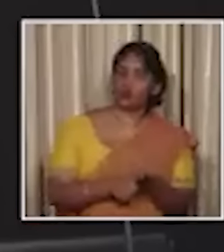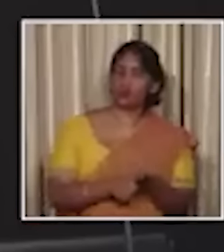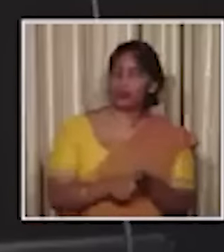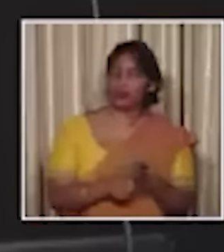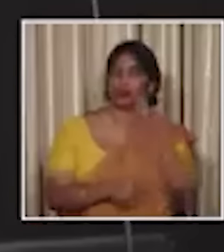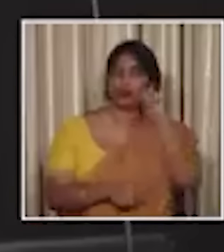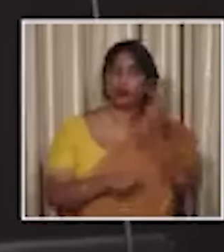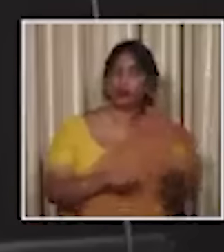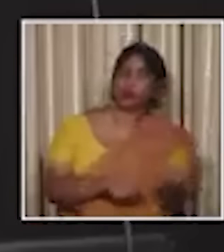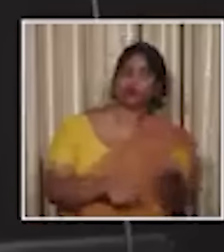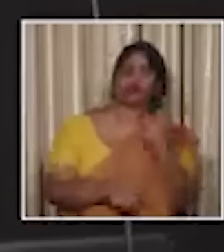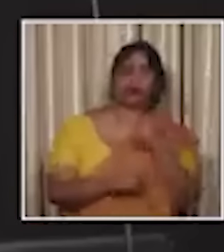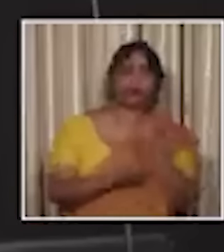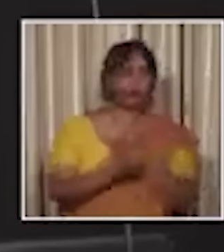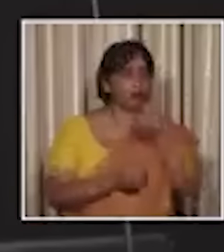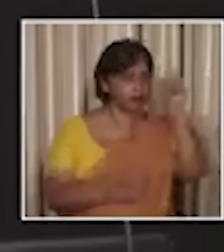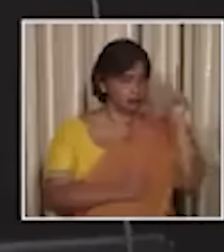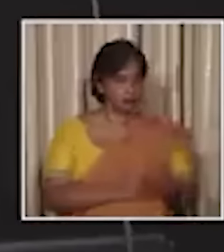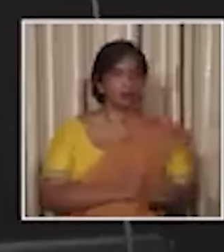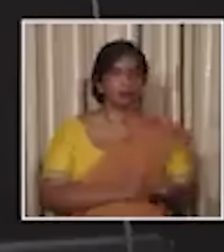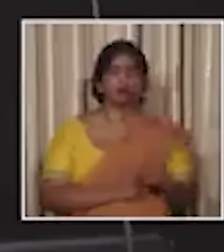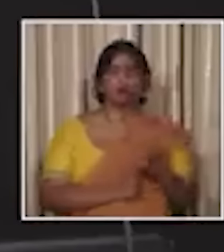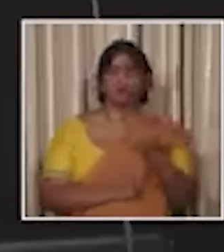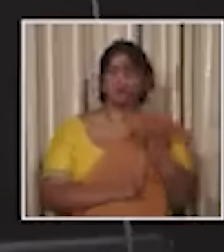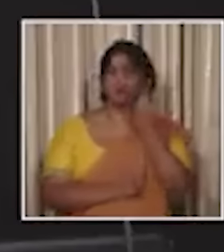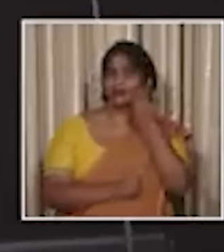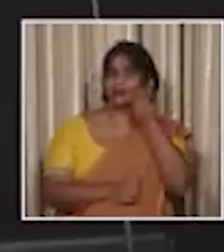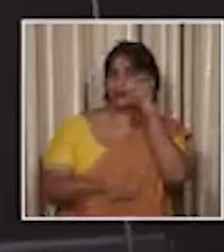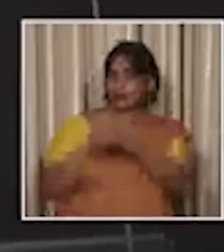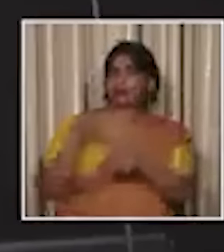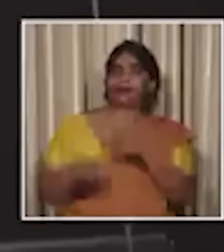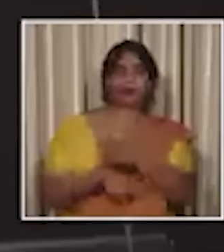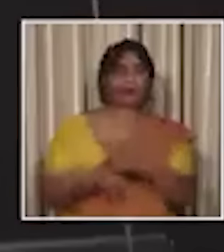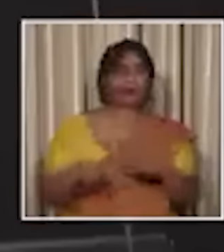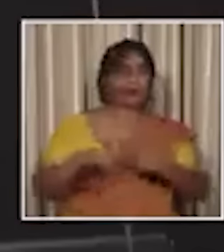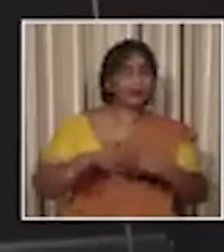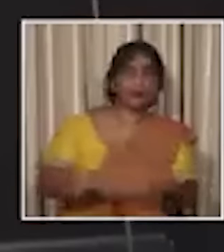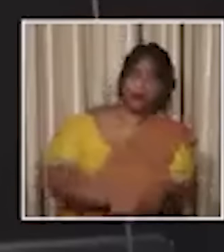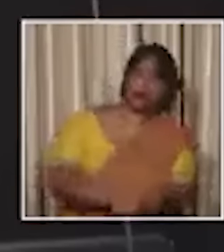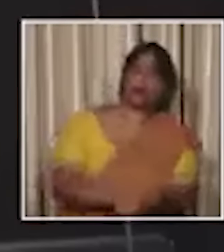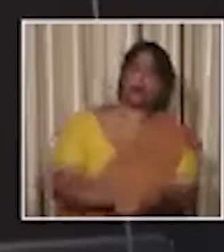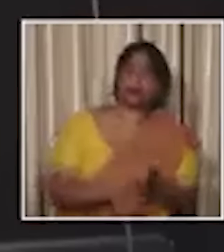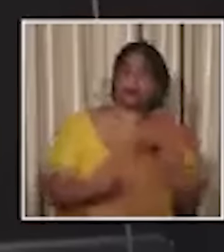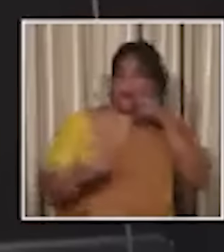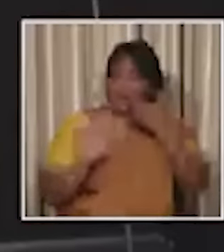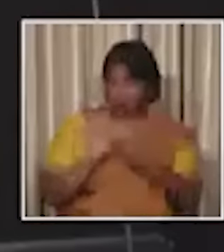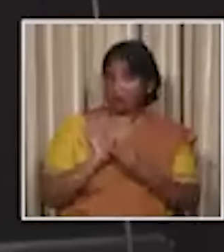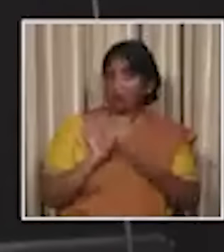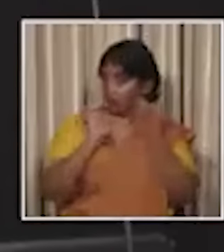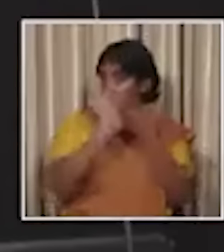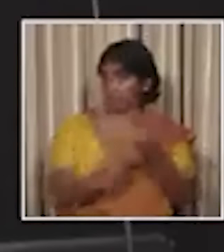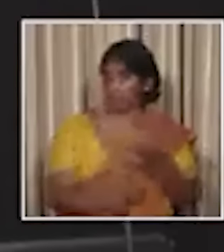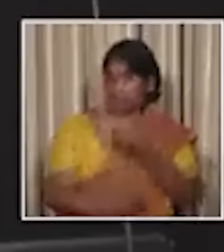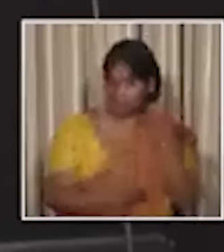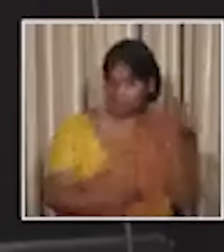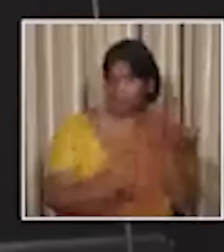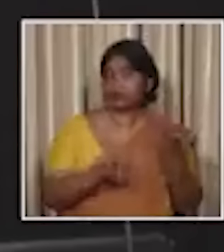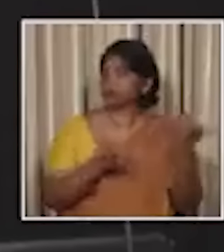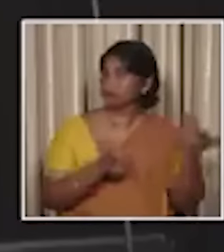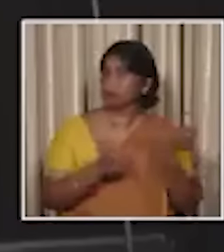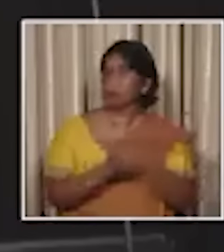போலீஸ் உத்தியோகத்தர் சாதாரண பொதுமகனை வாளால் வெட்டுகிறார். வேலியே யாழ்ப்பாணத்தில் பயிரை மேய்ந்து கொண்டிருக்கிறது. இதுதான் போலீஸ் அதிகாரம்,